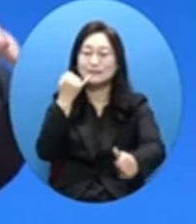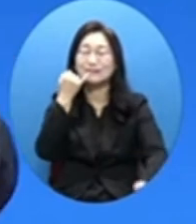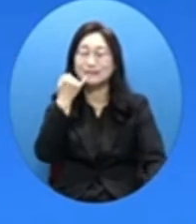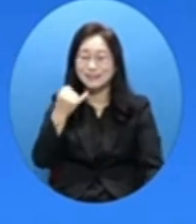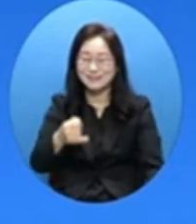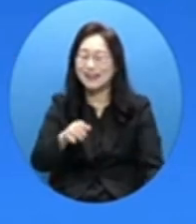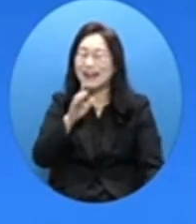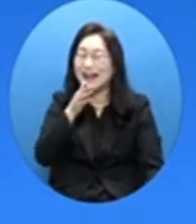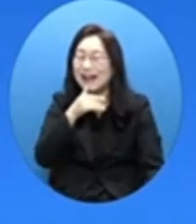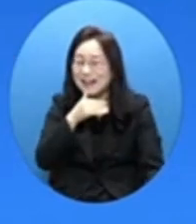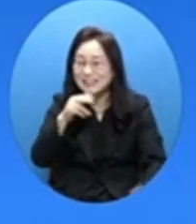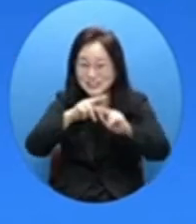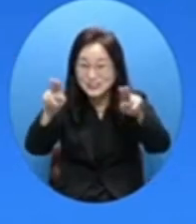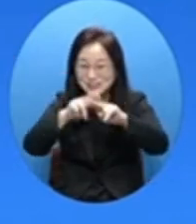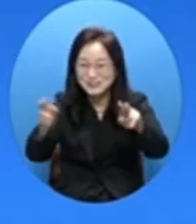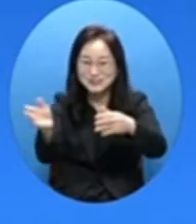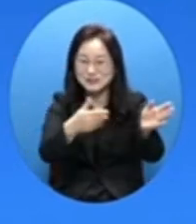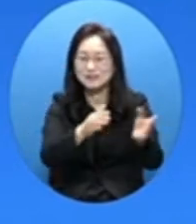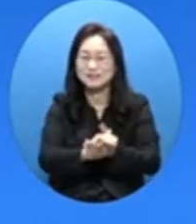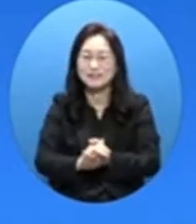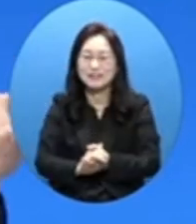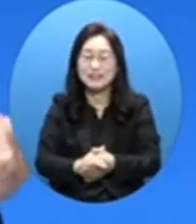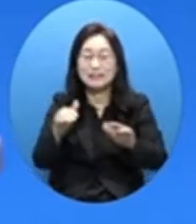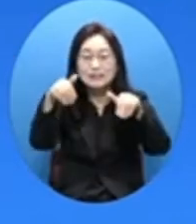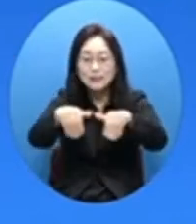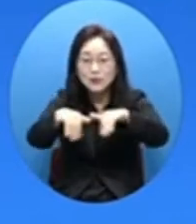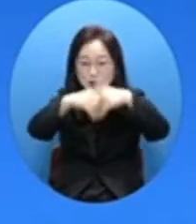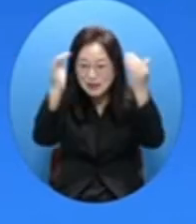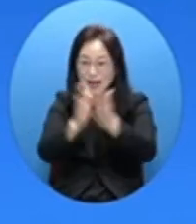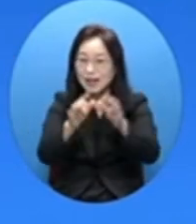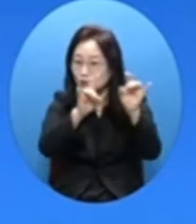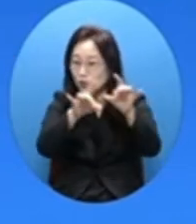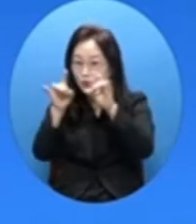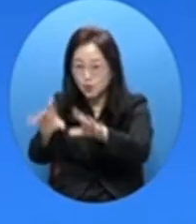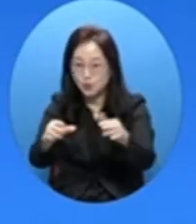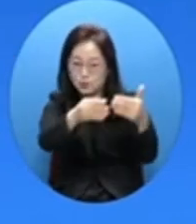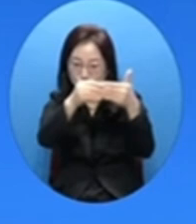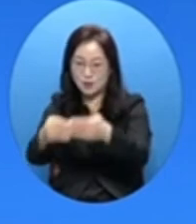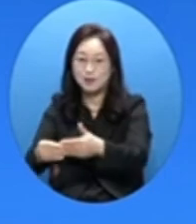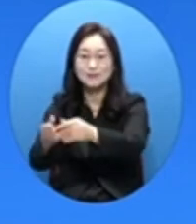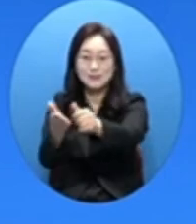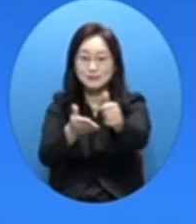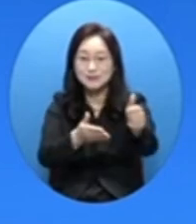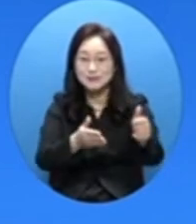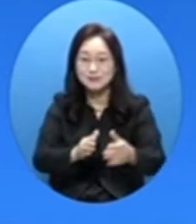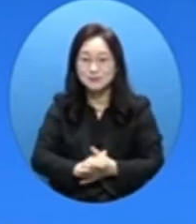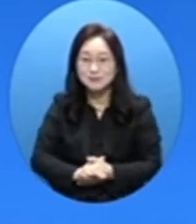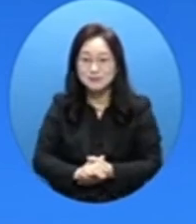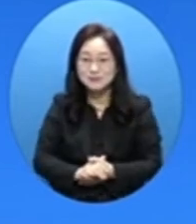말은 취소하고요, 어쨌든 직원들 다 전도해서 주님 앞으로 데리고 나오시기를 바랍니다.